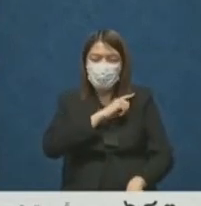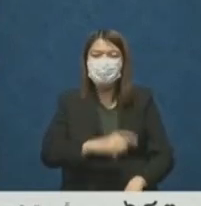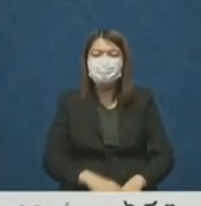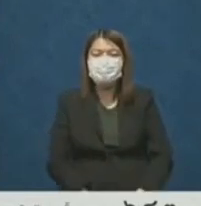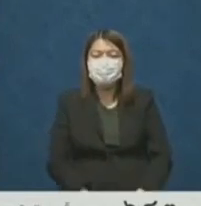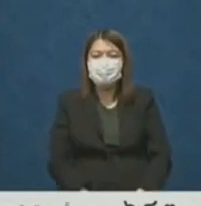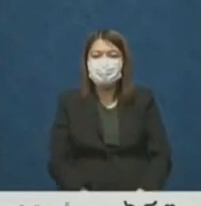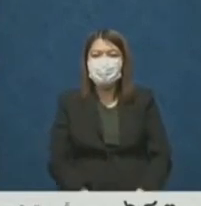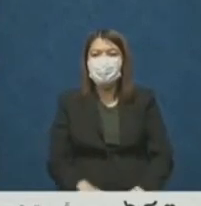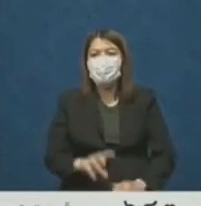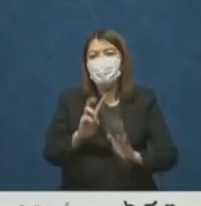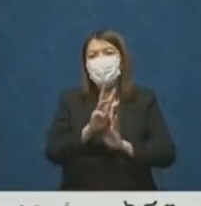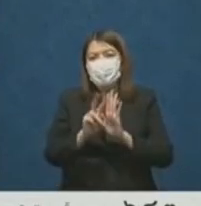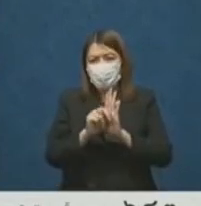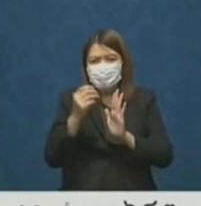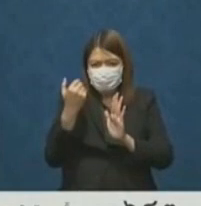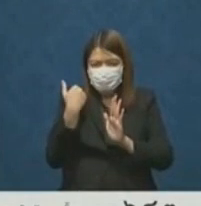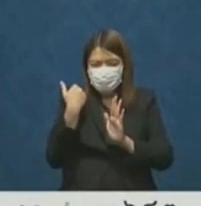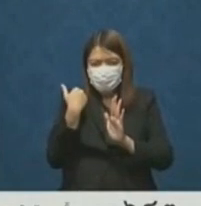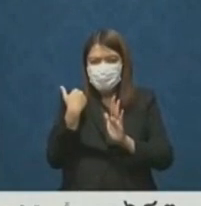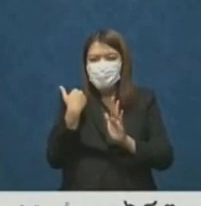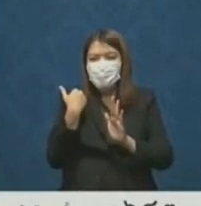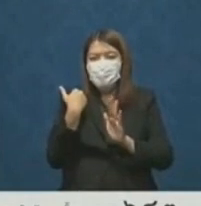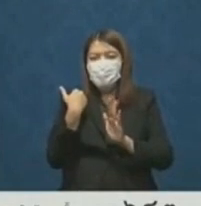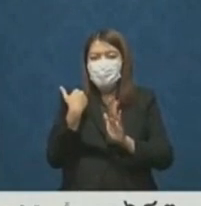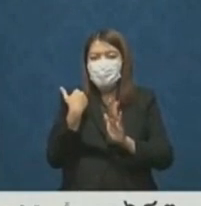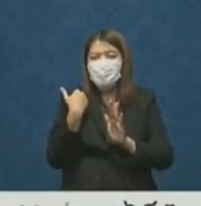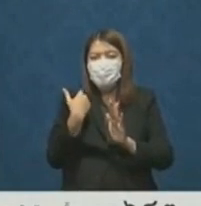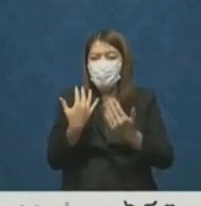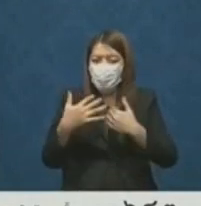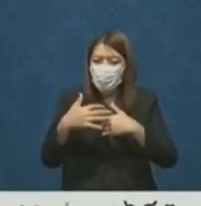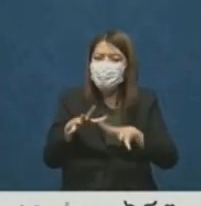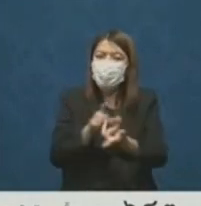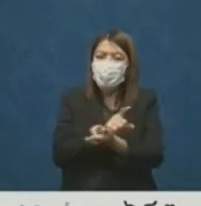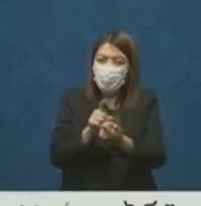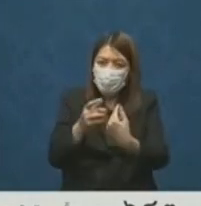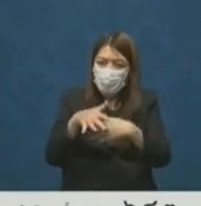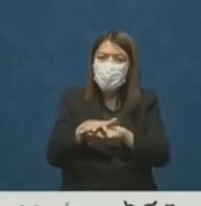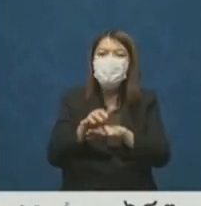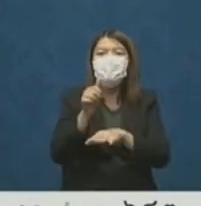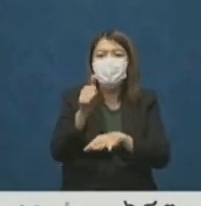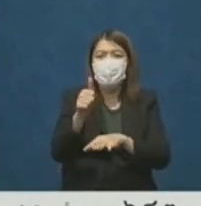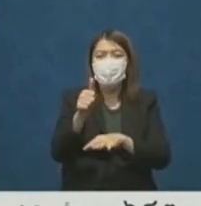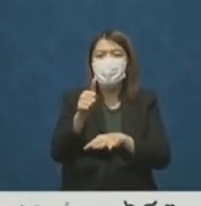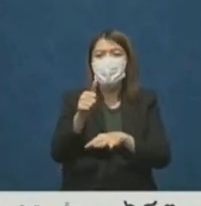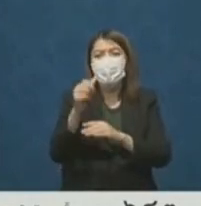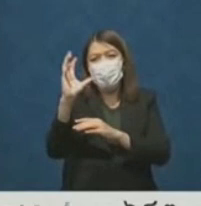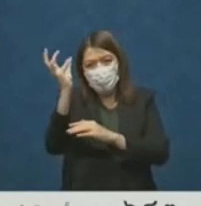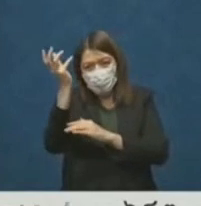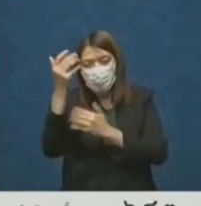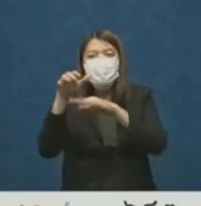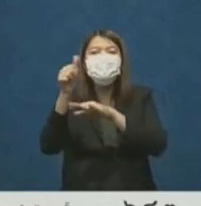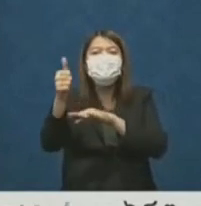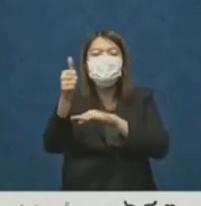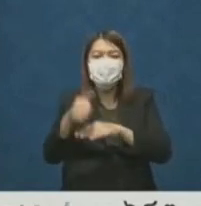ความรับผิดชอบมีวินัยรักษาประโยชน์ส่วนรวมการอยู่ร่วมกันกับผู้อื่นในสังคมไทย